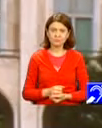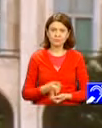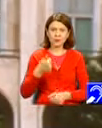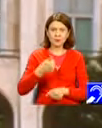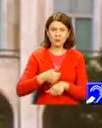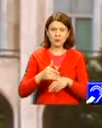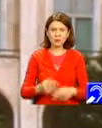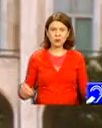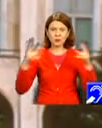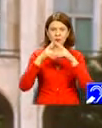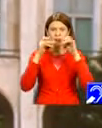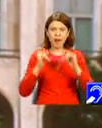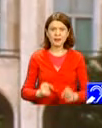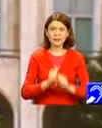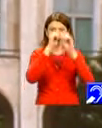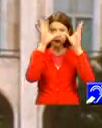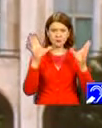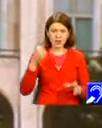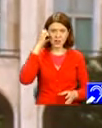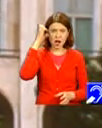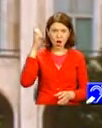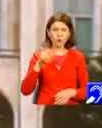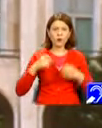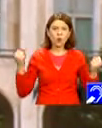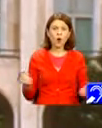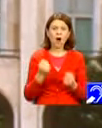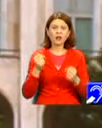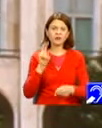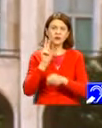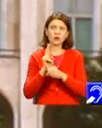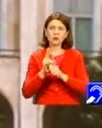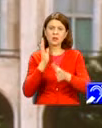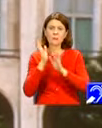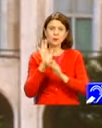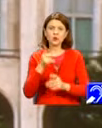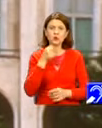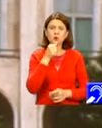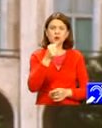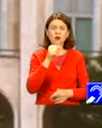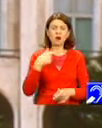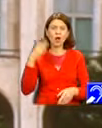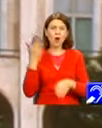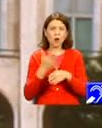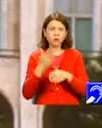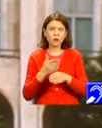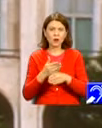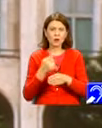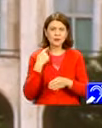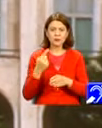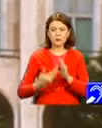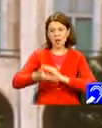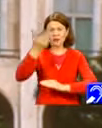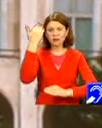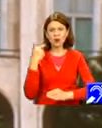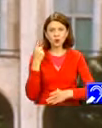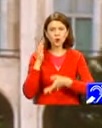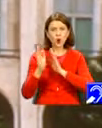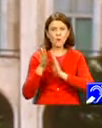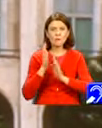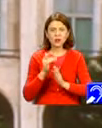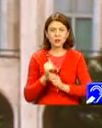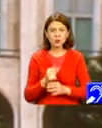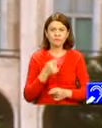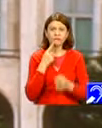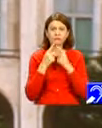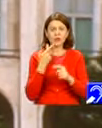Premierul s-a întâlnit în această dimineață la guvern cu activiști de mediu și unul dintre jurnaliștii bătuți zilele trecute într-o pădure din județul Suceava. Discuțiile